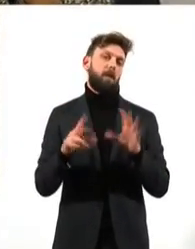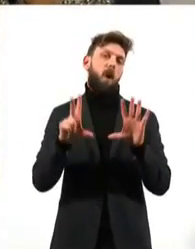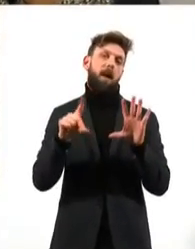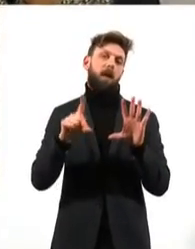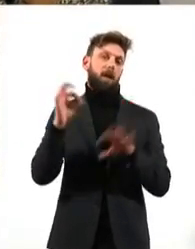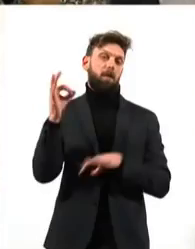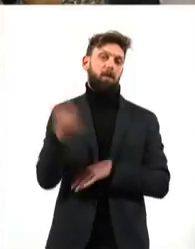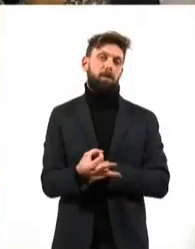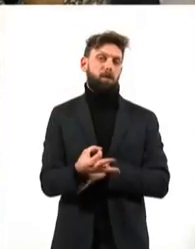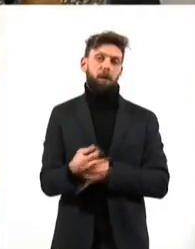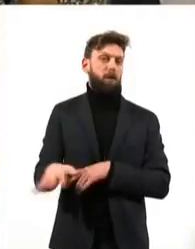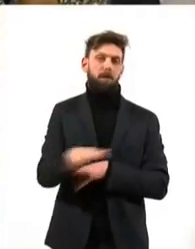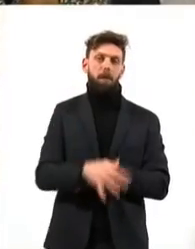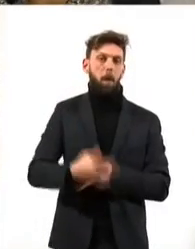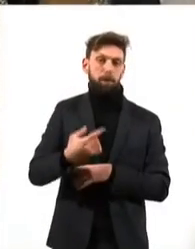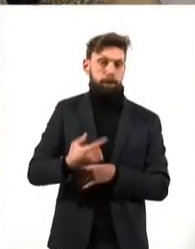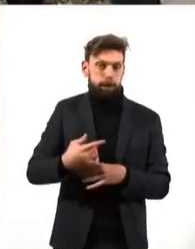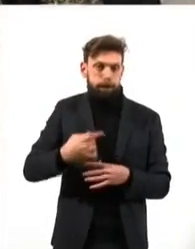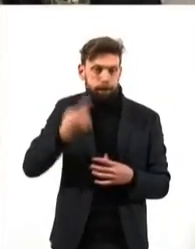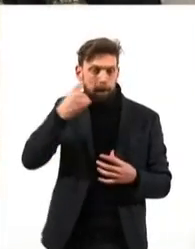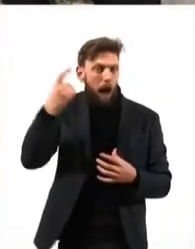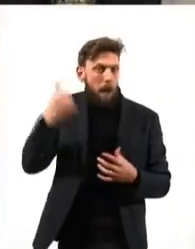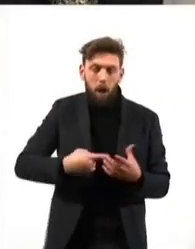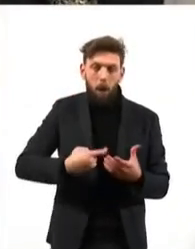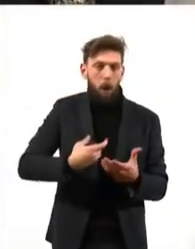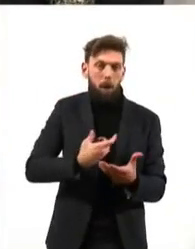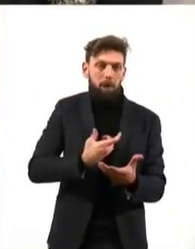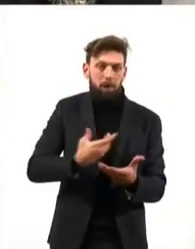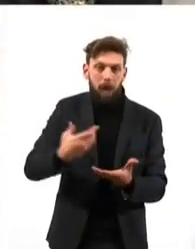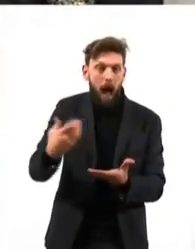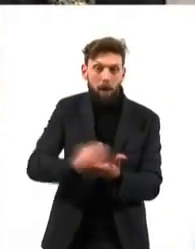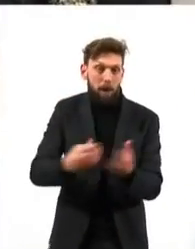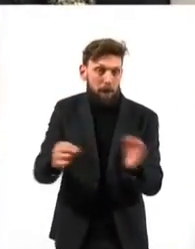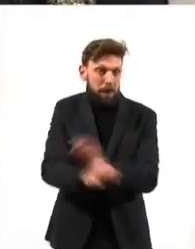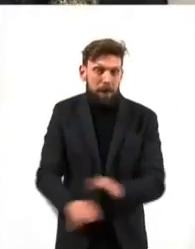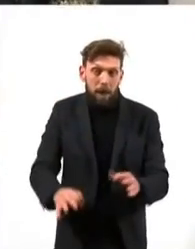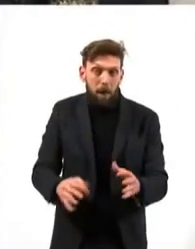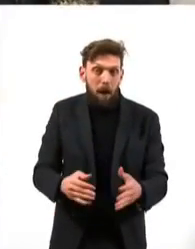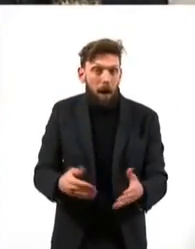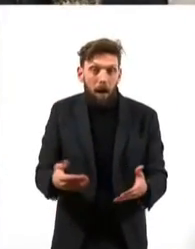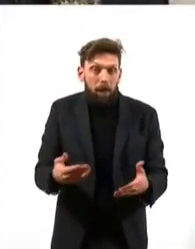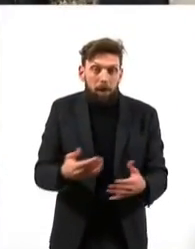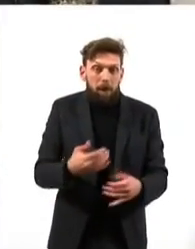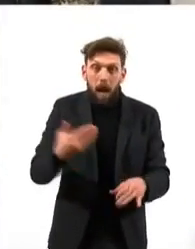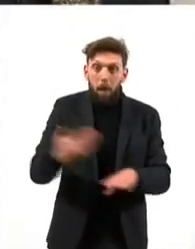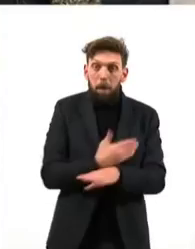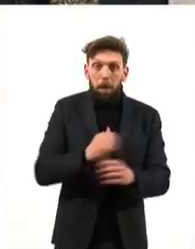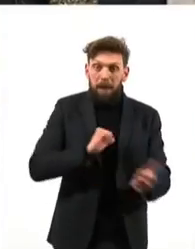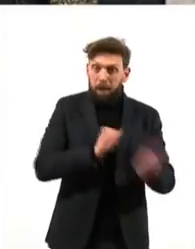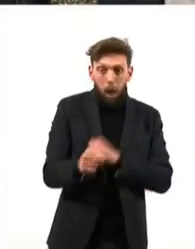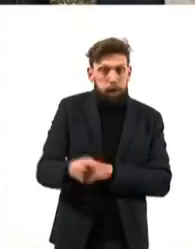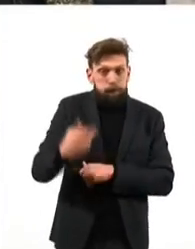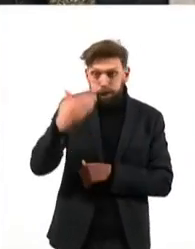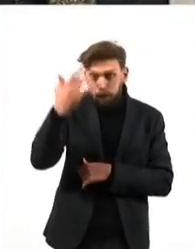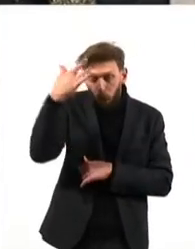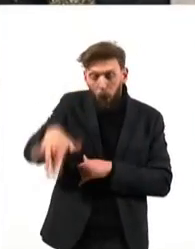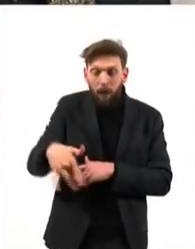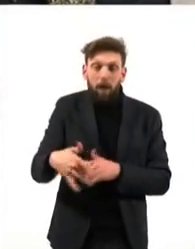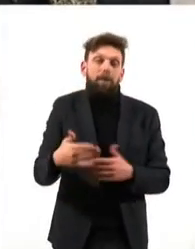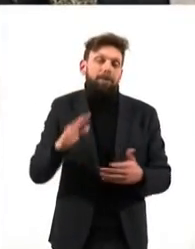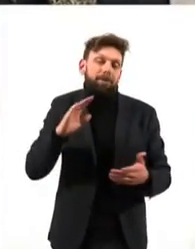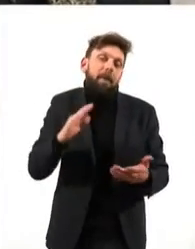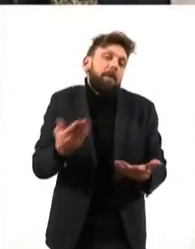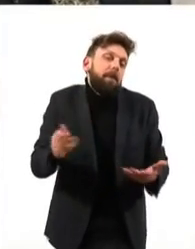connaissaient pas. Donc, ils n'avaient pas l'information, ils ne savaient pas à quoi ça correspondait. Et donc, du coup, forcément, il n'était pas utilisé.